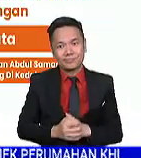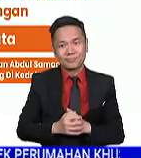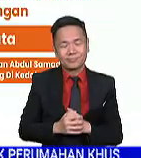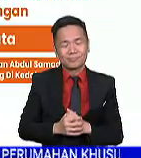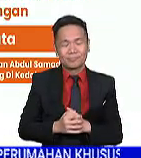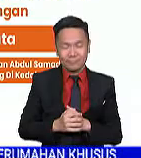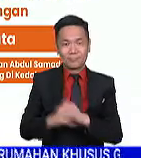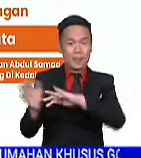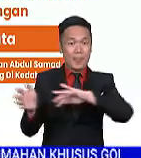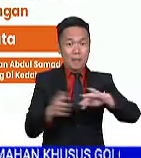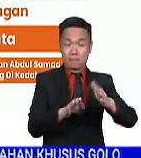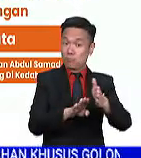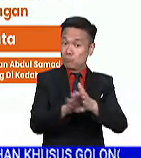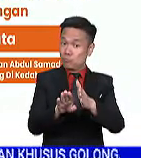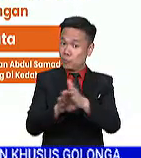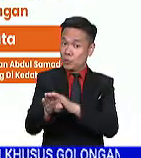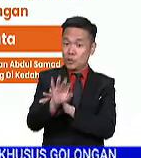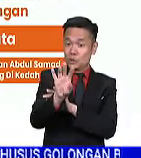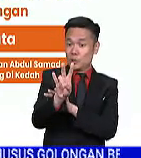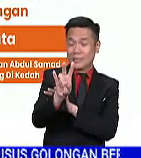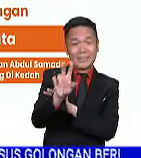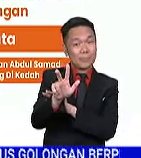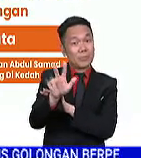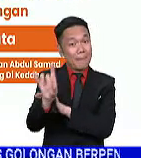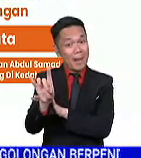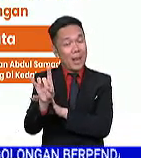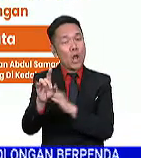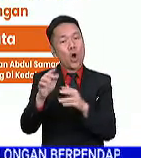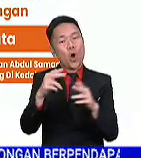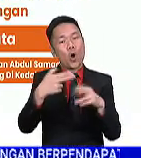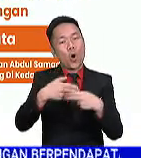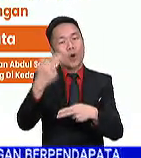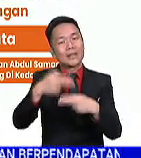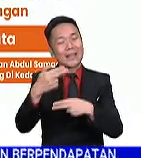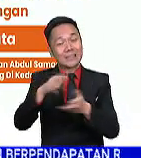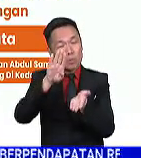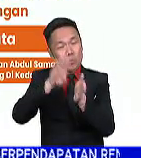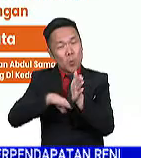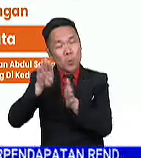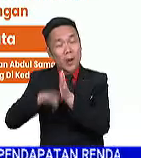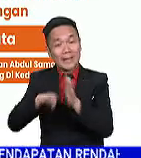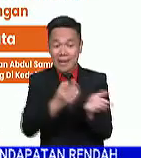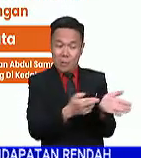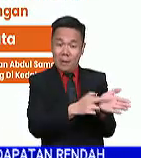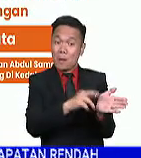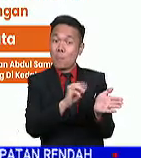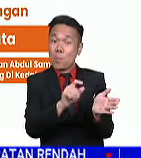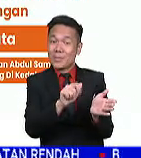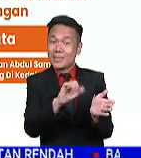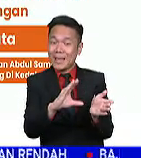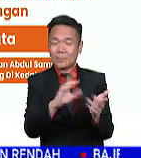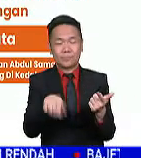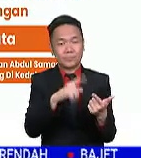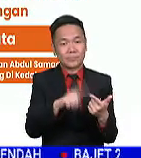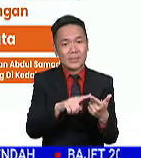Padanan bagi tujuan pembaikan kepada 738 hotel bajet yang berdaftar di bawah MOTEC, serta geran pembaikan